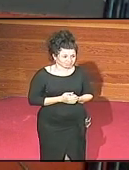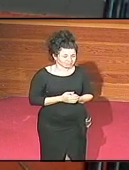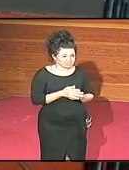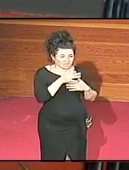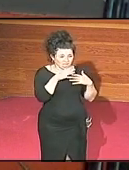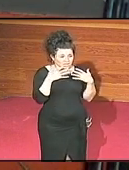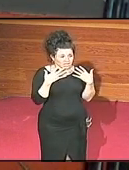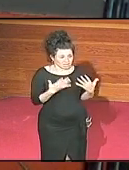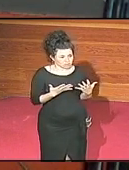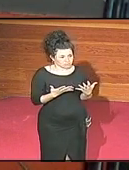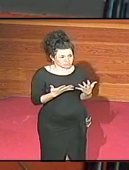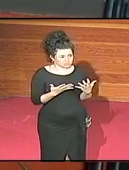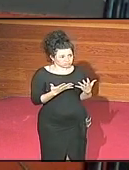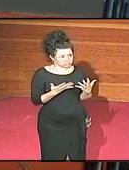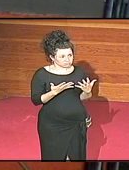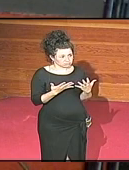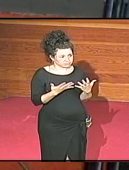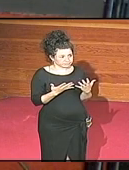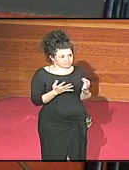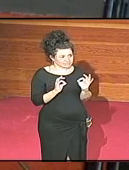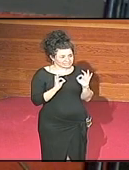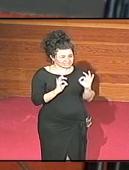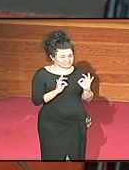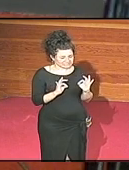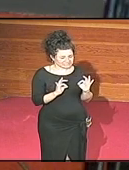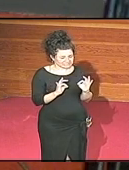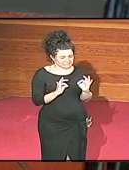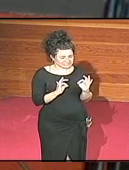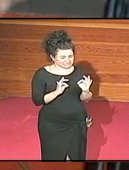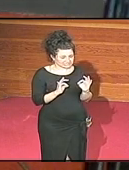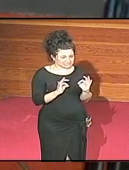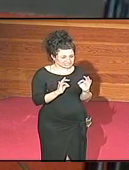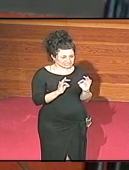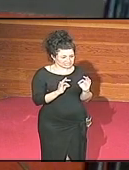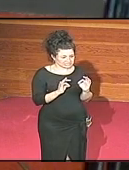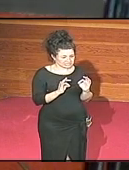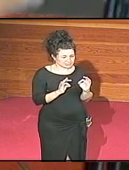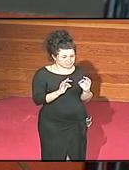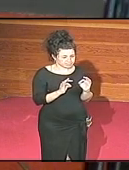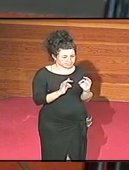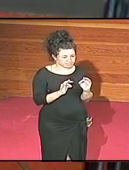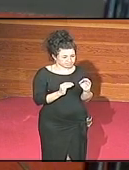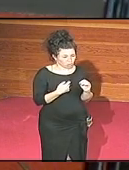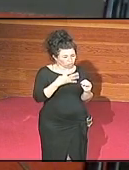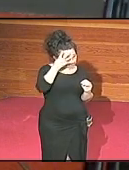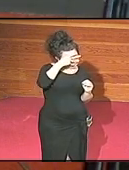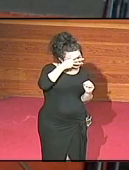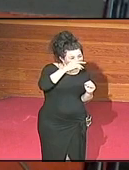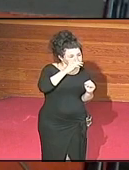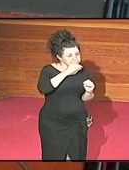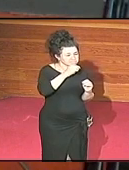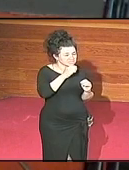eta nik uste dut gaur egungo, eta batez ere ba, Brexit, Trumpismo eta garai horretatik datorren tendentzia bat